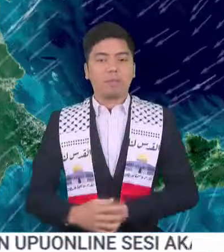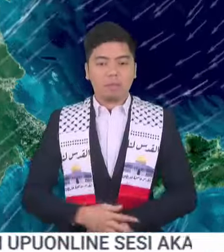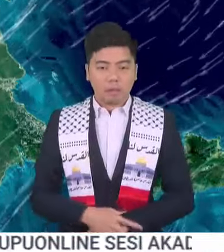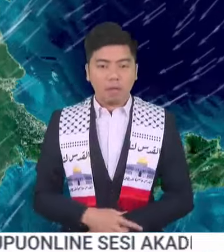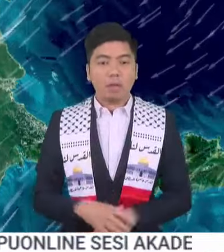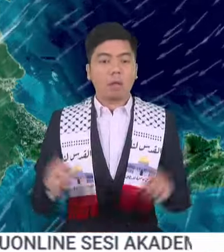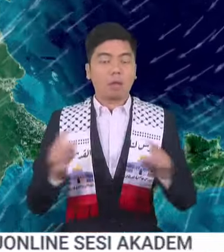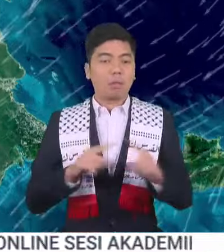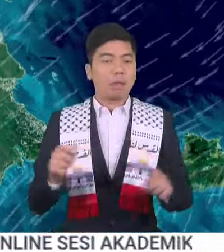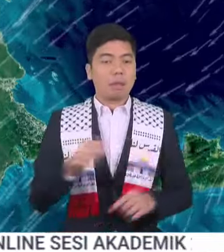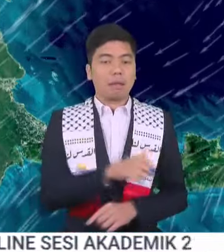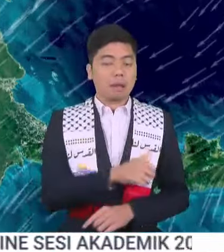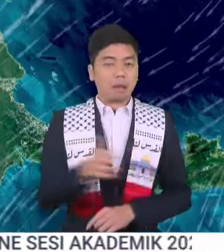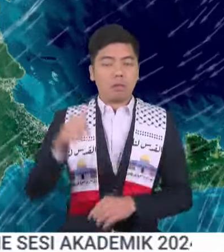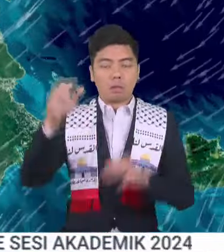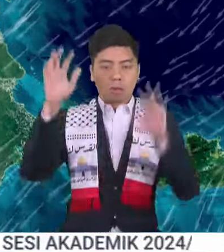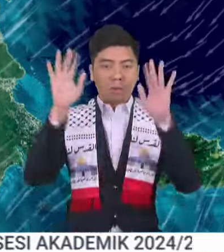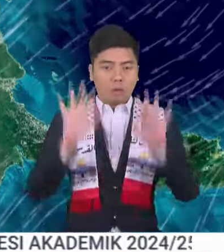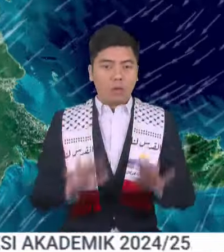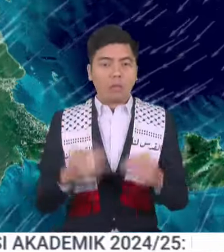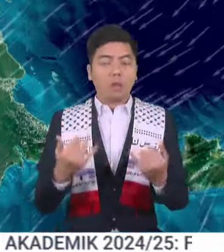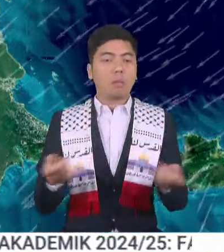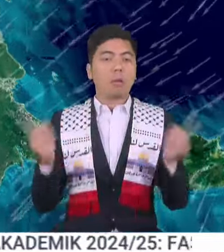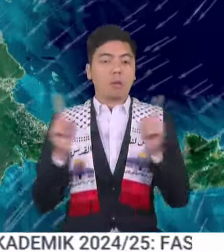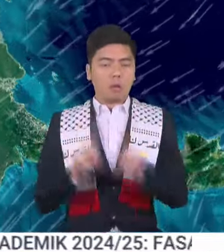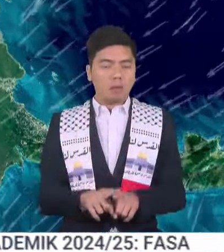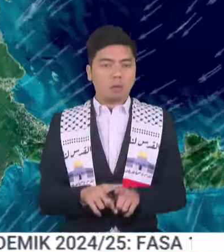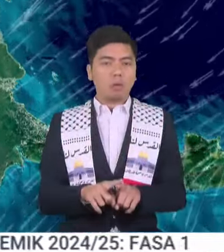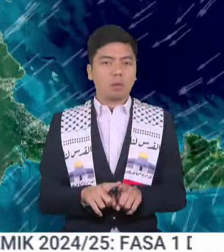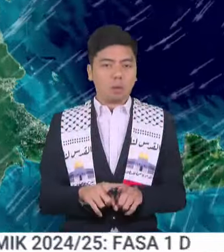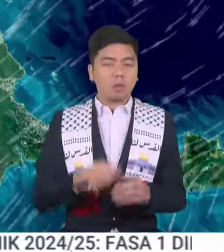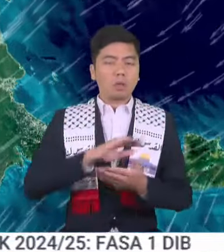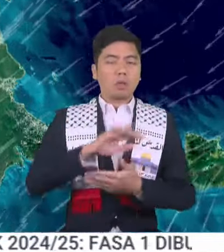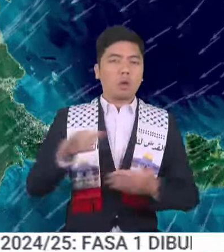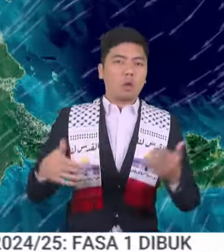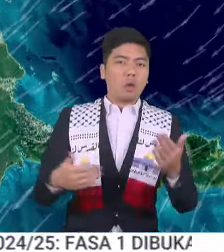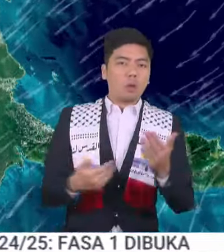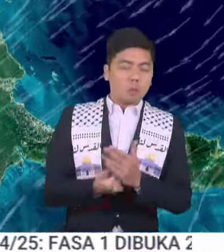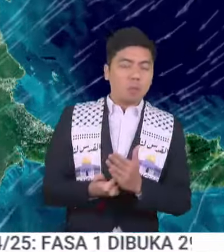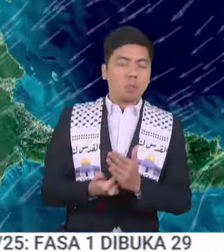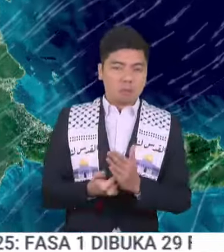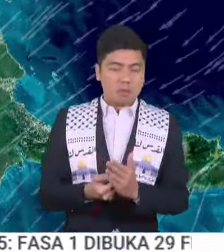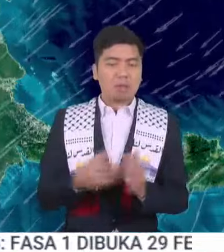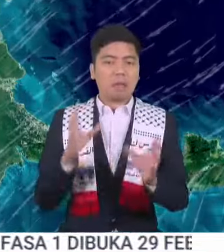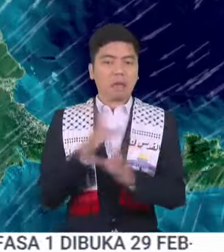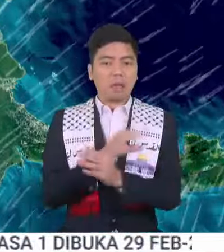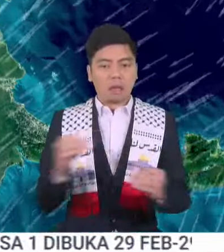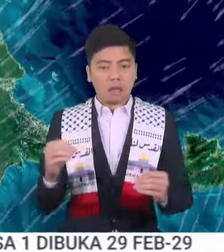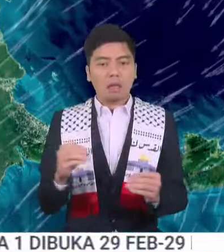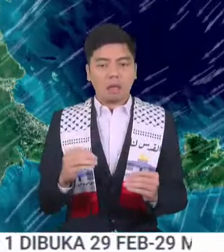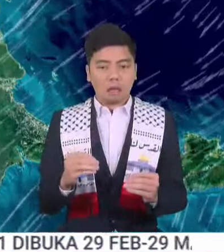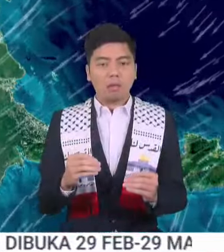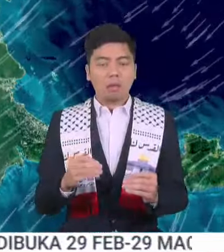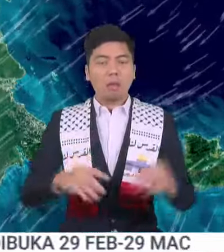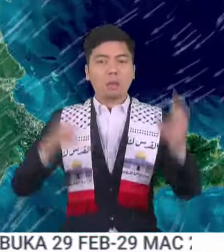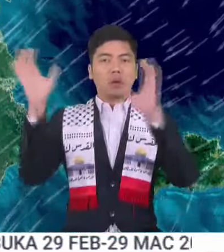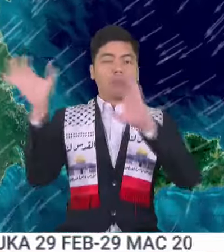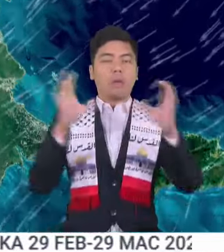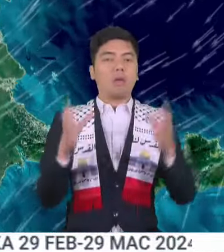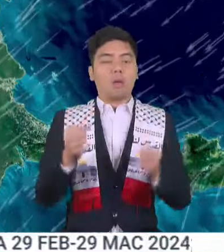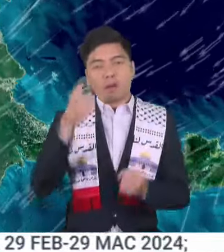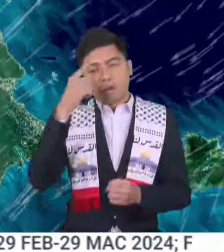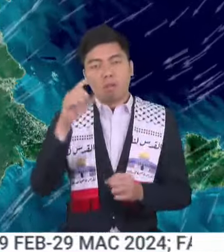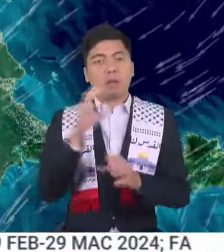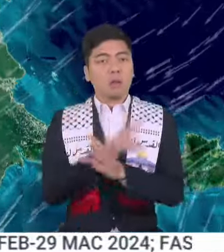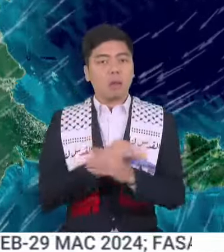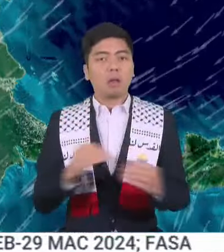begitu, untuk negeri Sarawak, ribut petir pada petang ini dilihat berlaku di hampir kesemua bahagian untuk negeri berkenaan dan keadaan cuaca yang lembap untuk negeri Sarawak